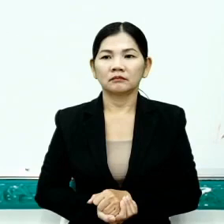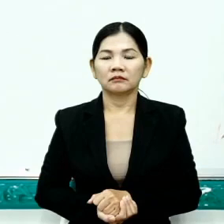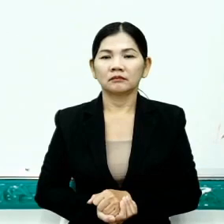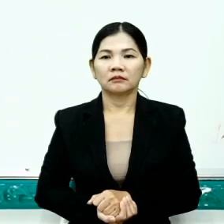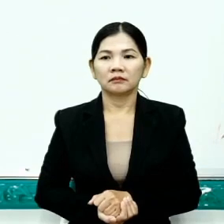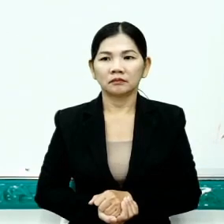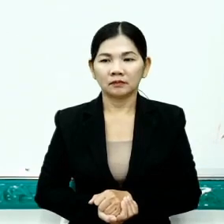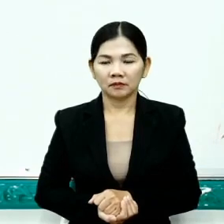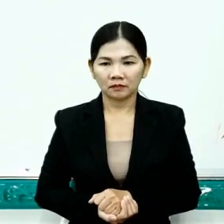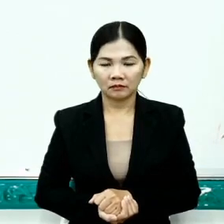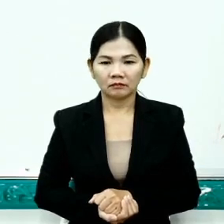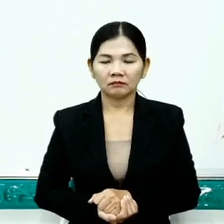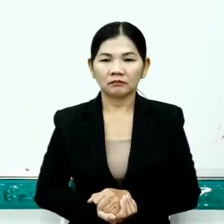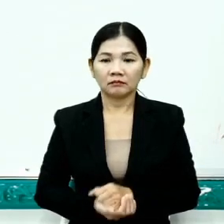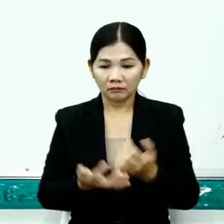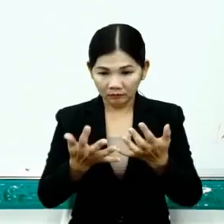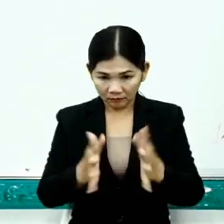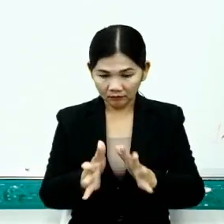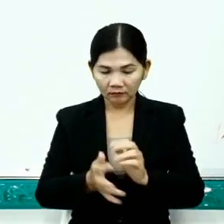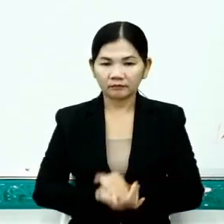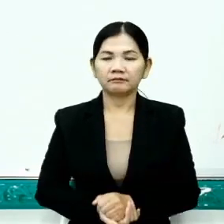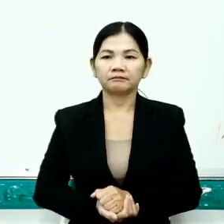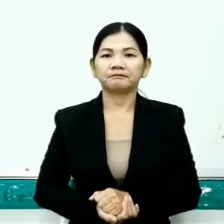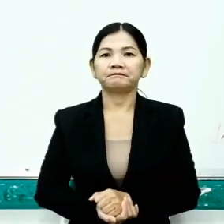ចាអរគុណកូនរីករាយហើយឬនៅ